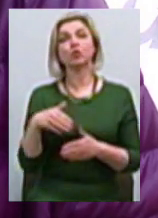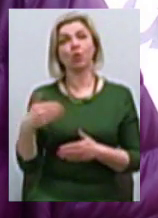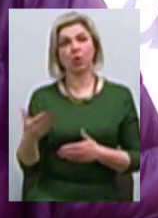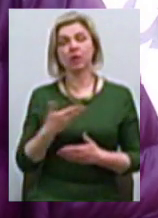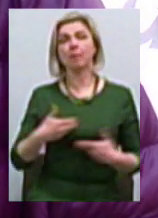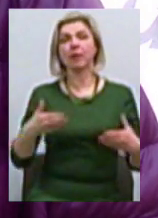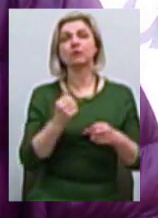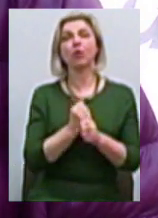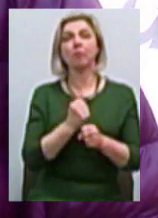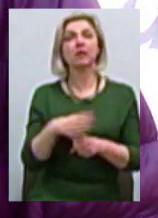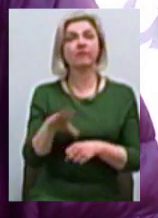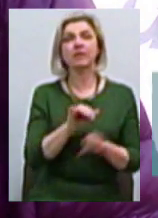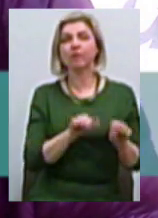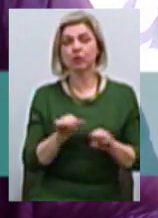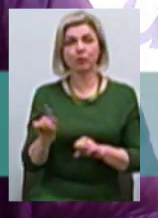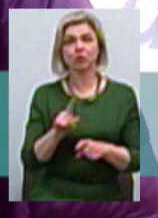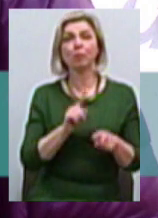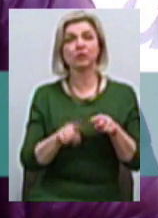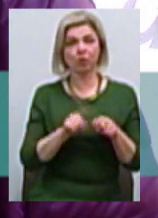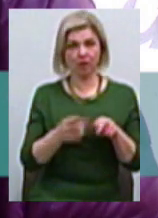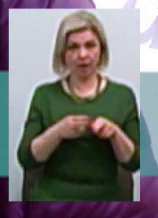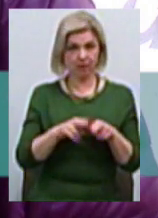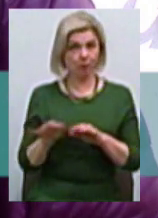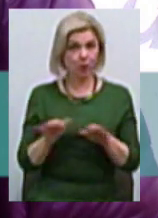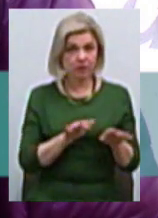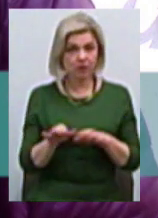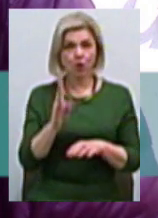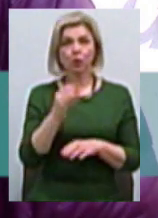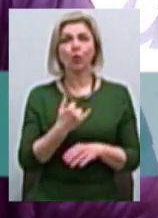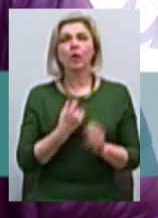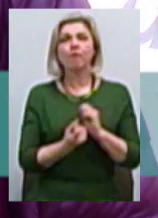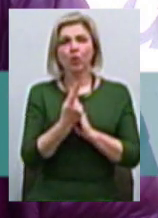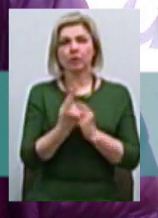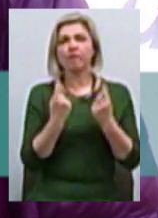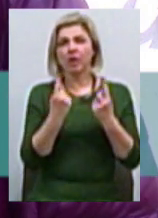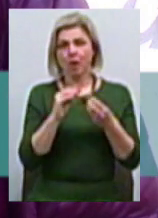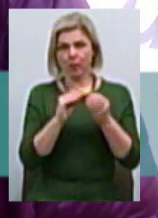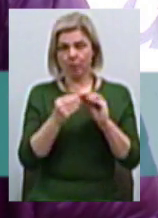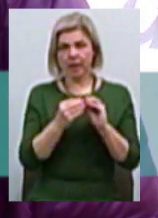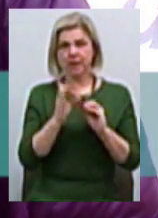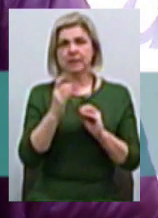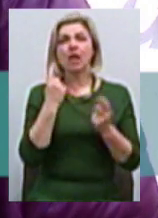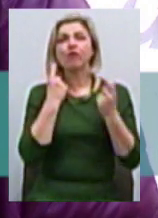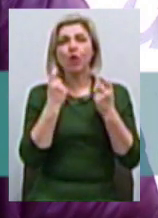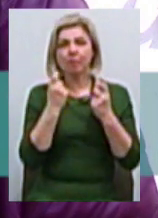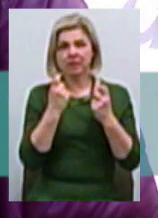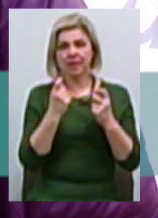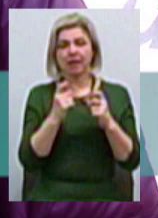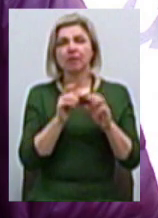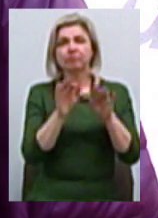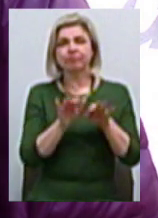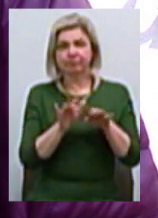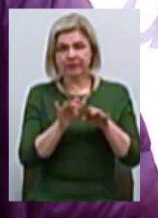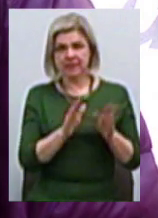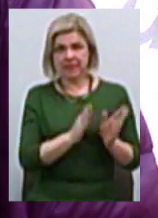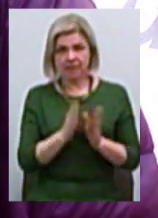можливе для прискорення цього процесу, але в нас виникають великі проблеми із інформаційно-аналітичною системою вибори,